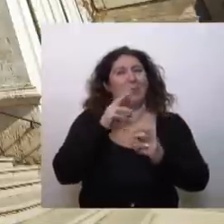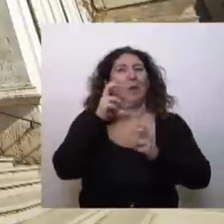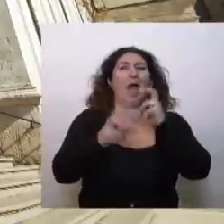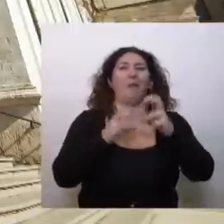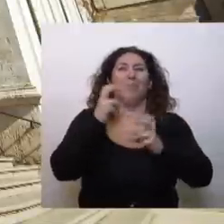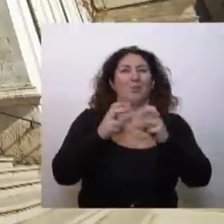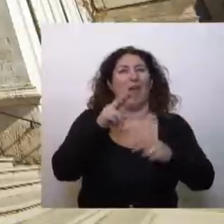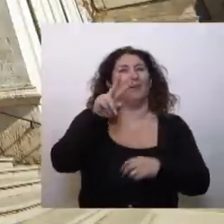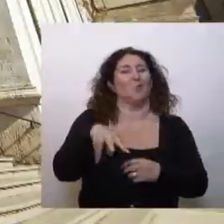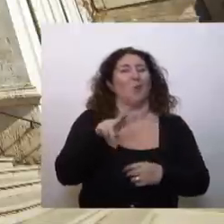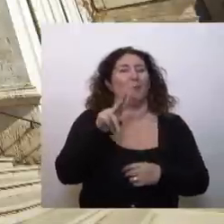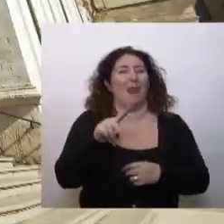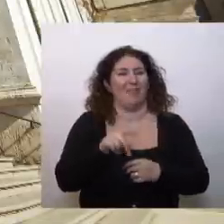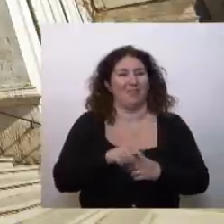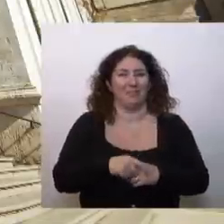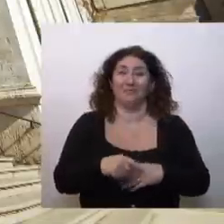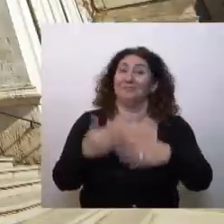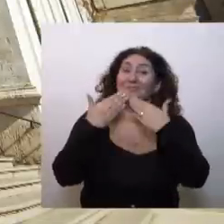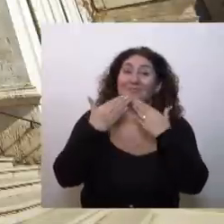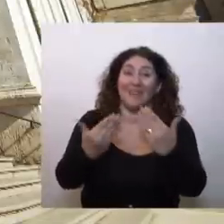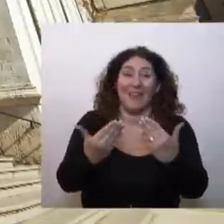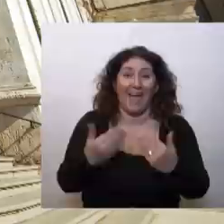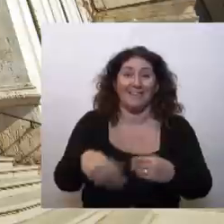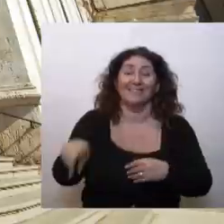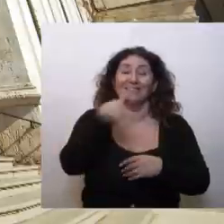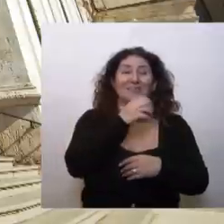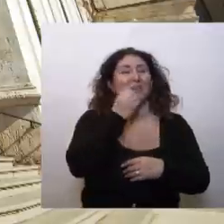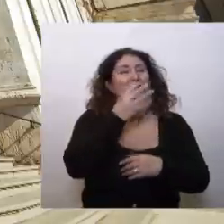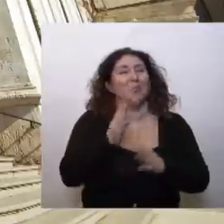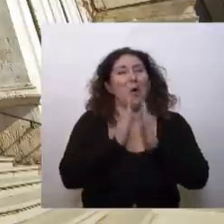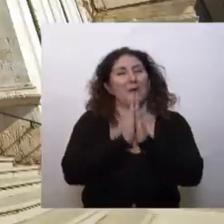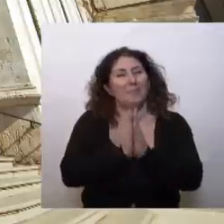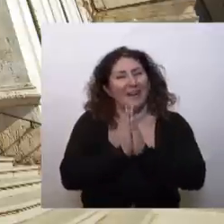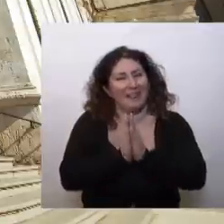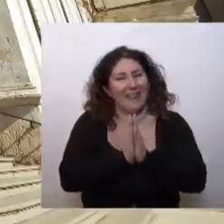allora buona preghiera davanti alla Sindone. Grazie.